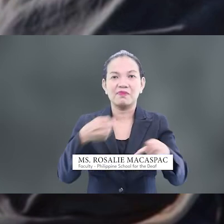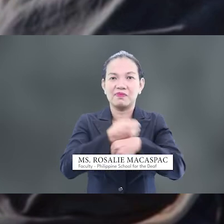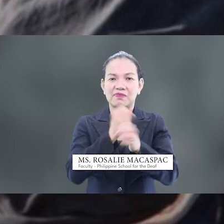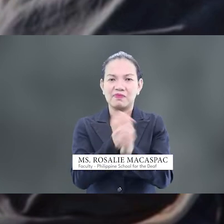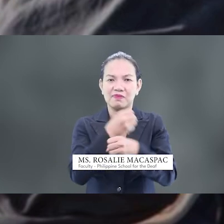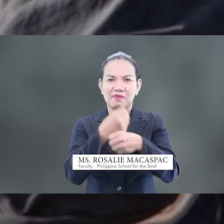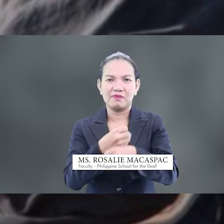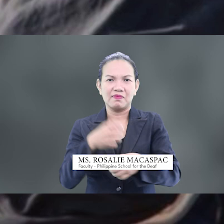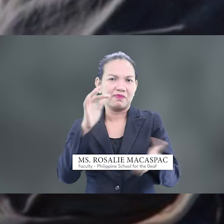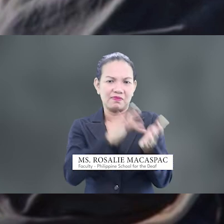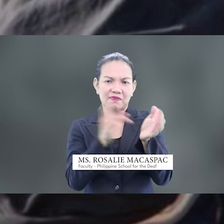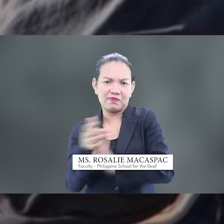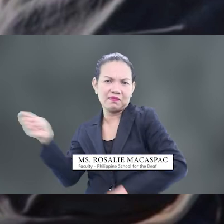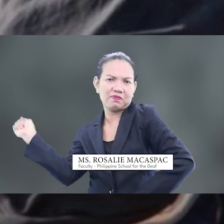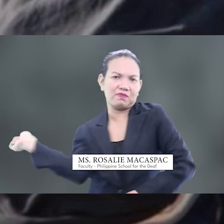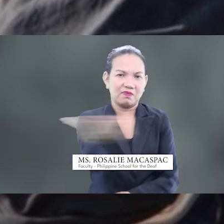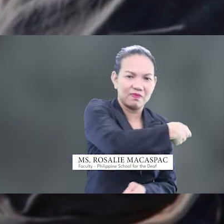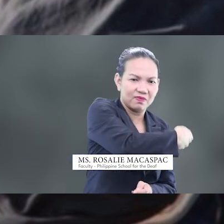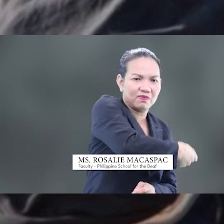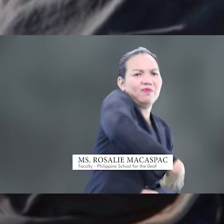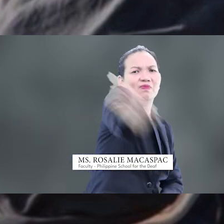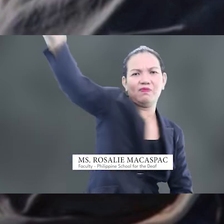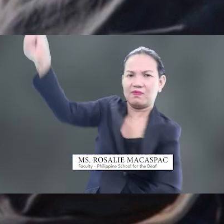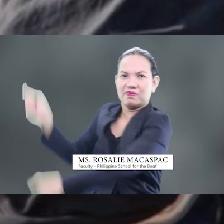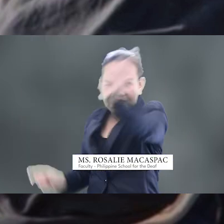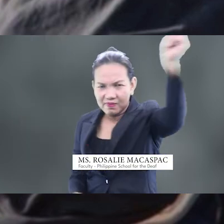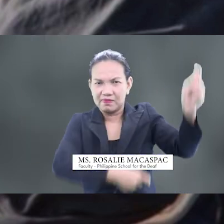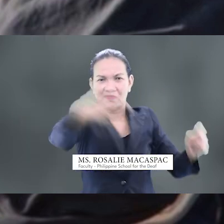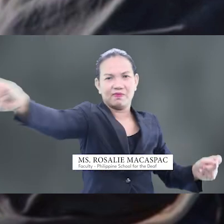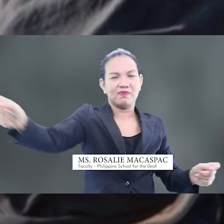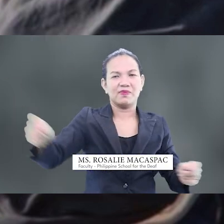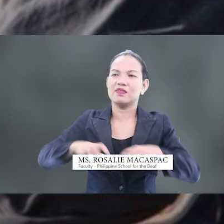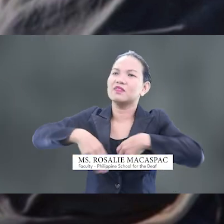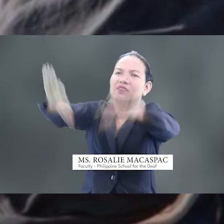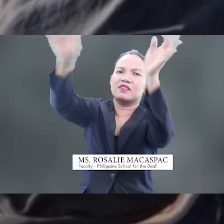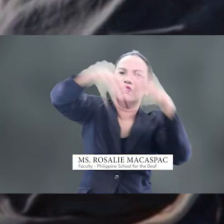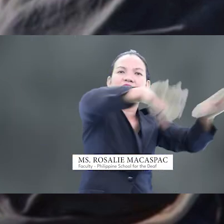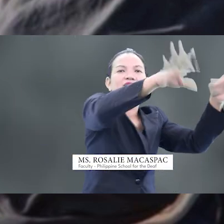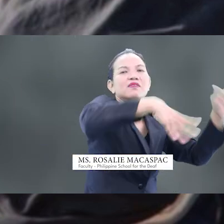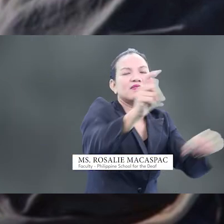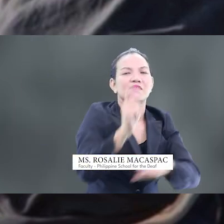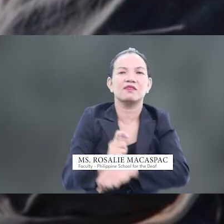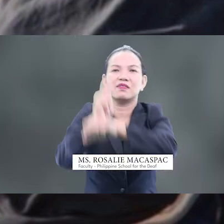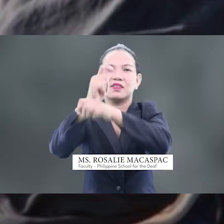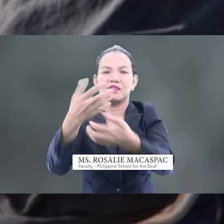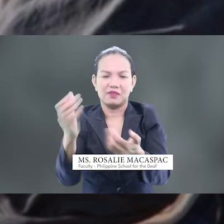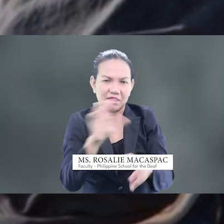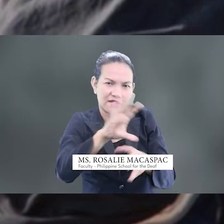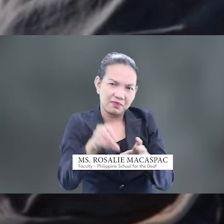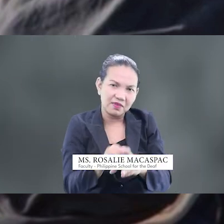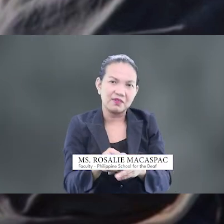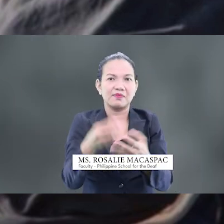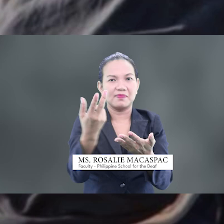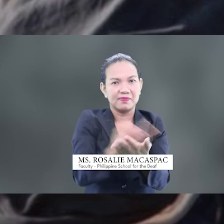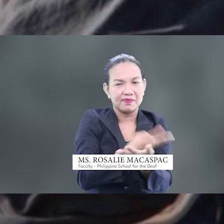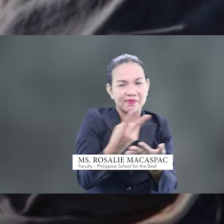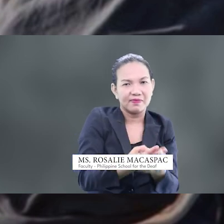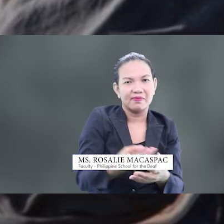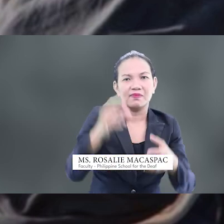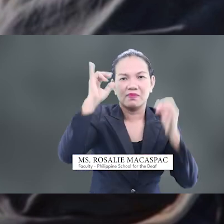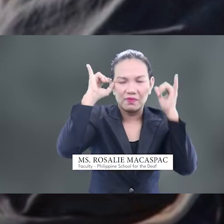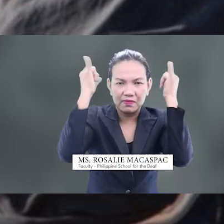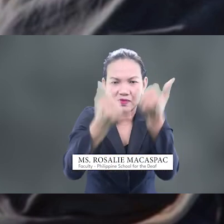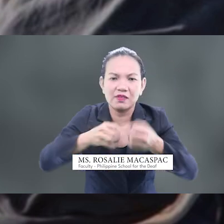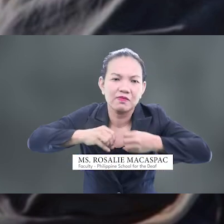si Jesus ng panghagupit mula sa mga lubid at ipinagtabuyan ang lahat mula sa templo, pati ang mga tupa at mga baka,